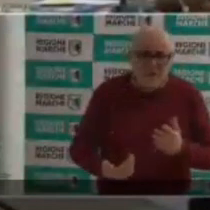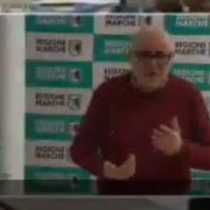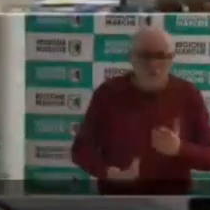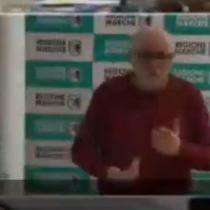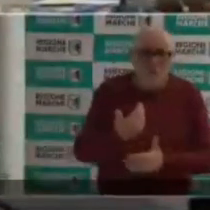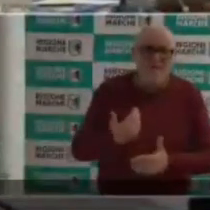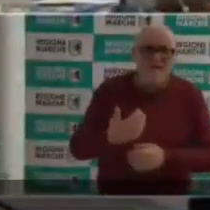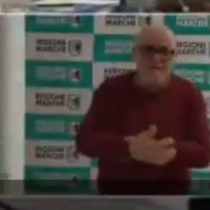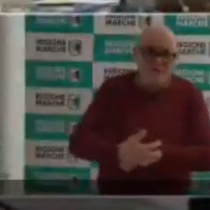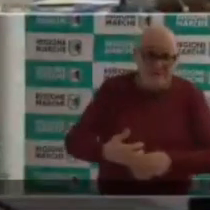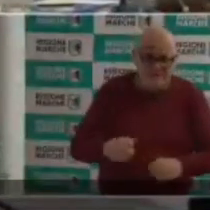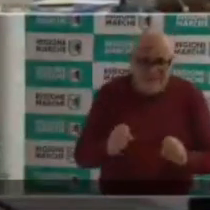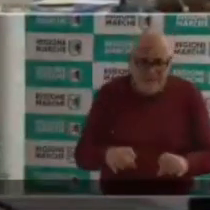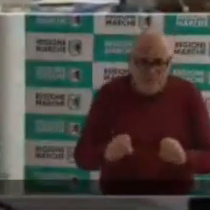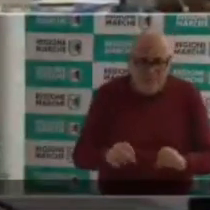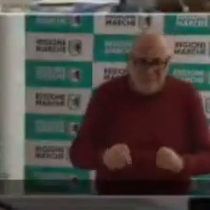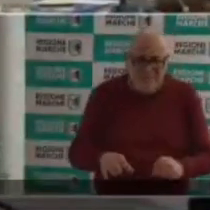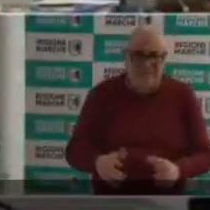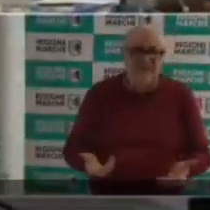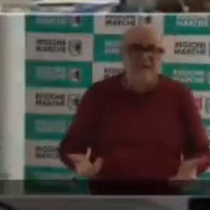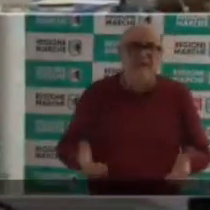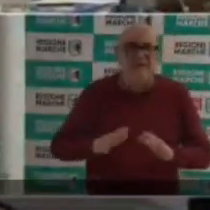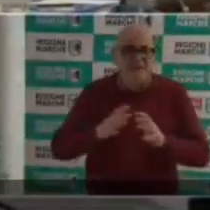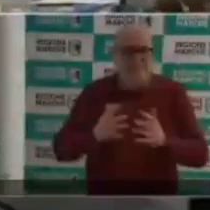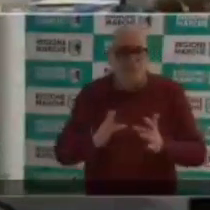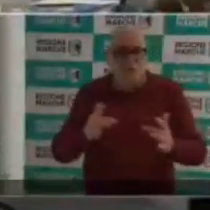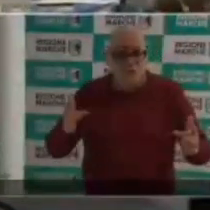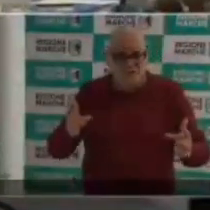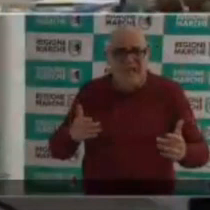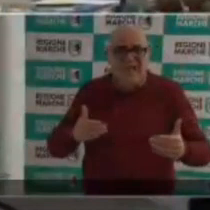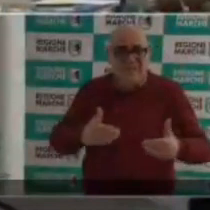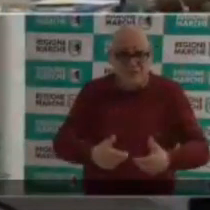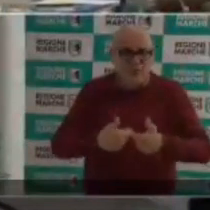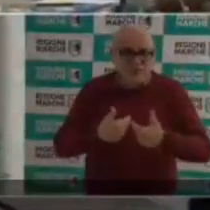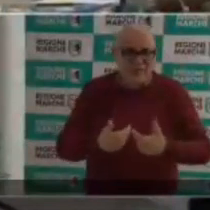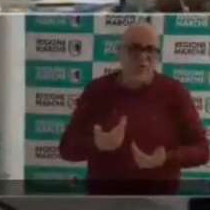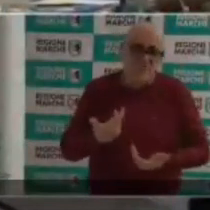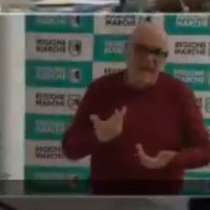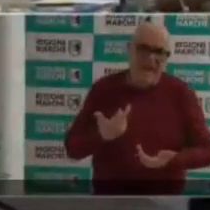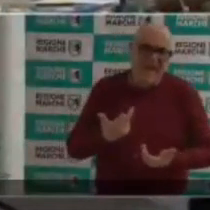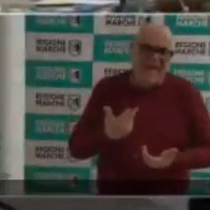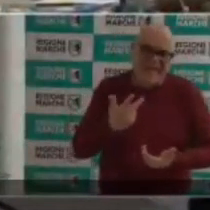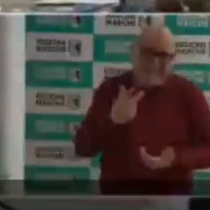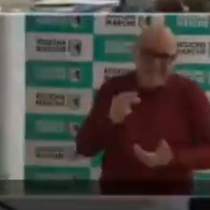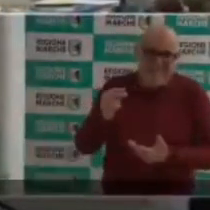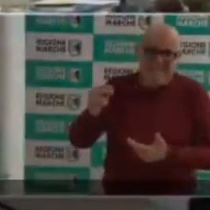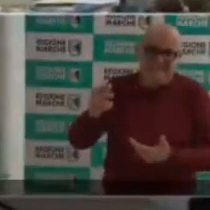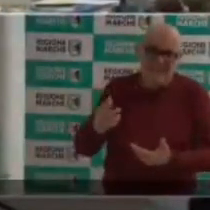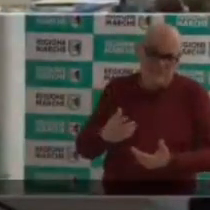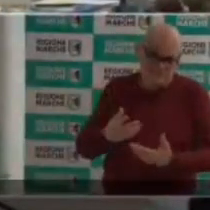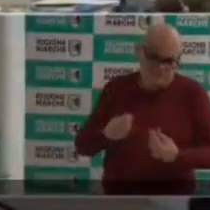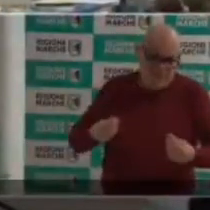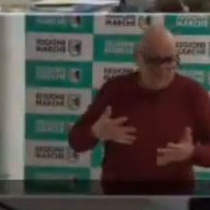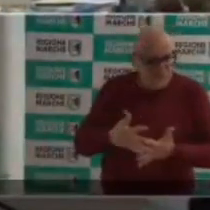povertà rispetto al mondo del digitale, che in qualche modo ci ha aiutato, ma che ha evidenziato, insomma, anche le difficoltà. Quindi